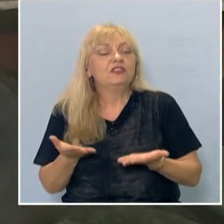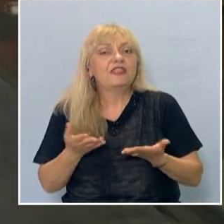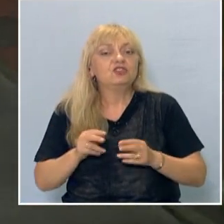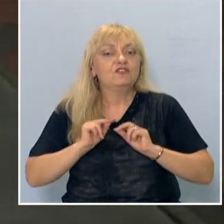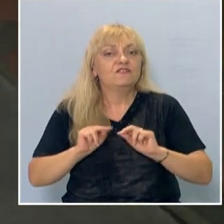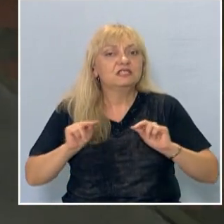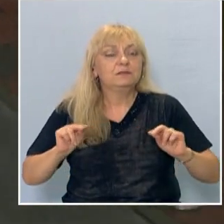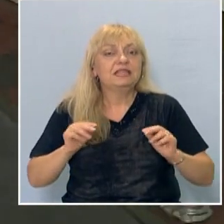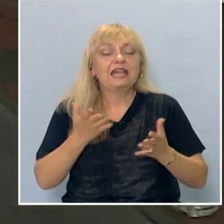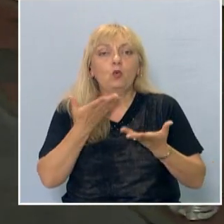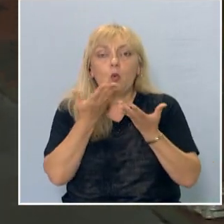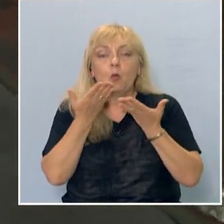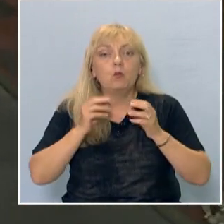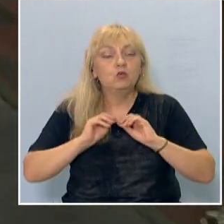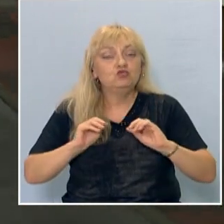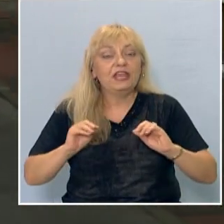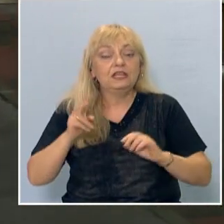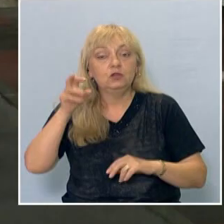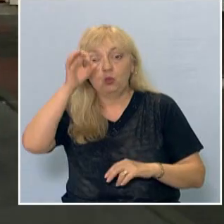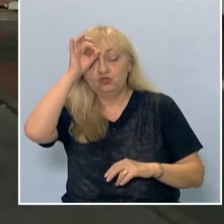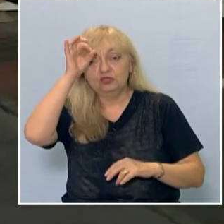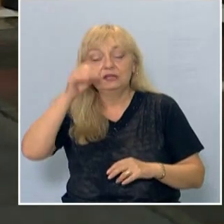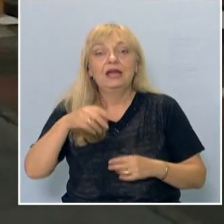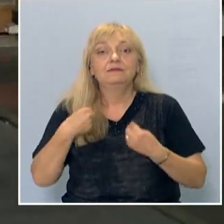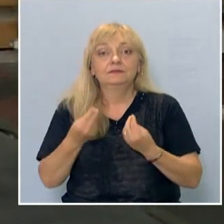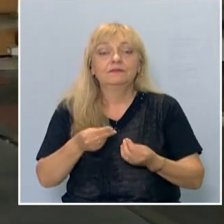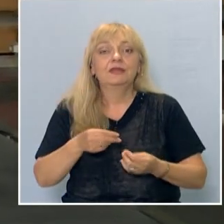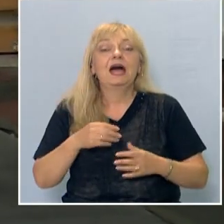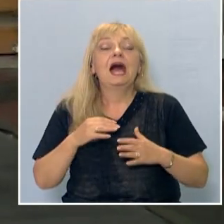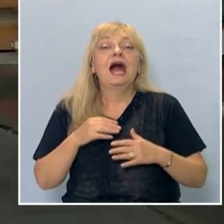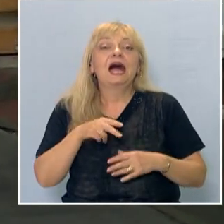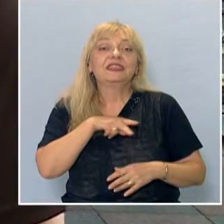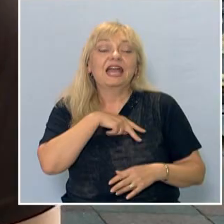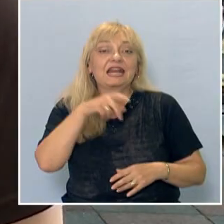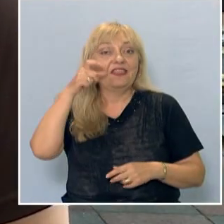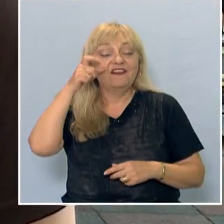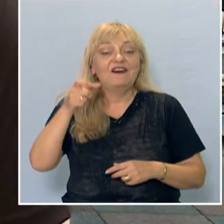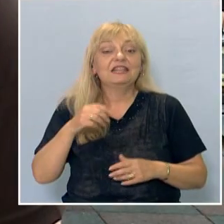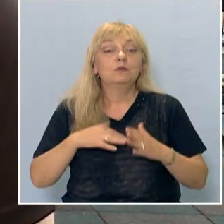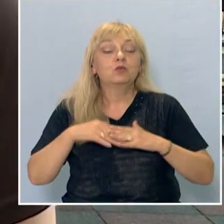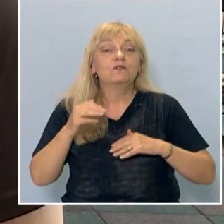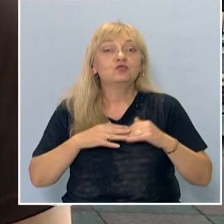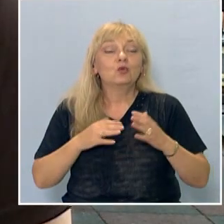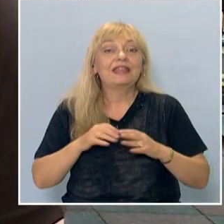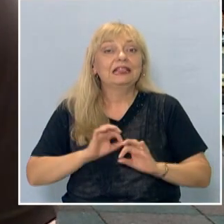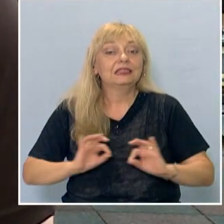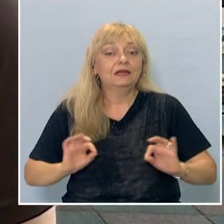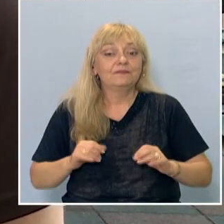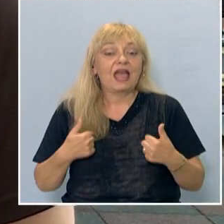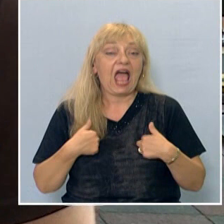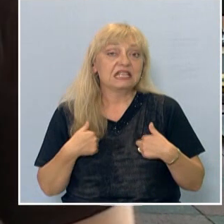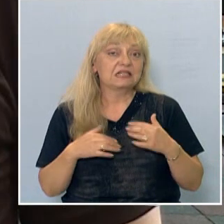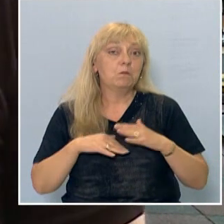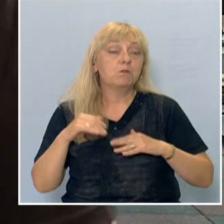учениците. Отличен е с награда Варна в областта на професионалната подготовка не за първи път. Аз съм професионалист в тая област,